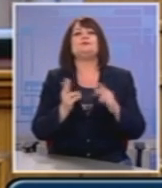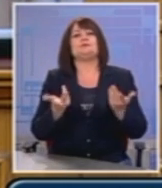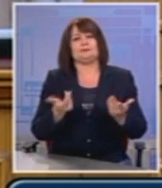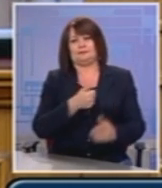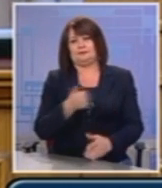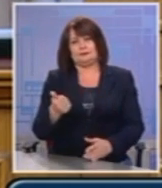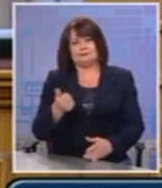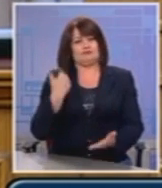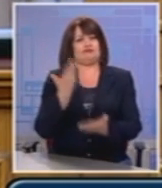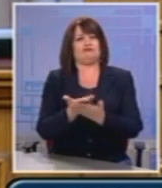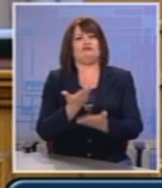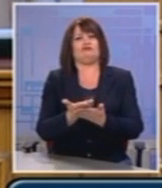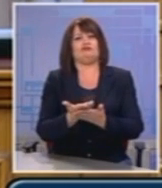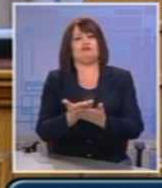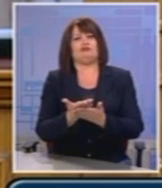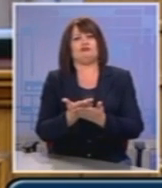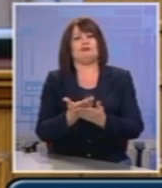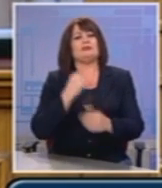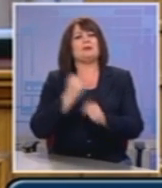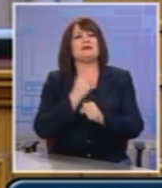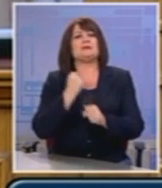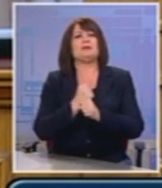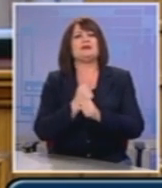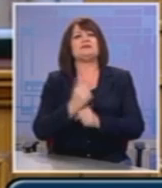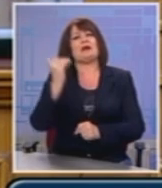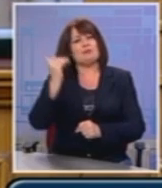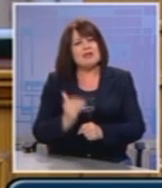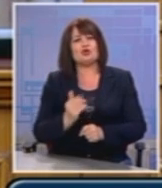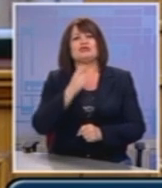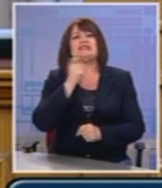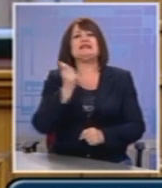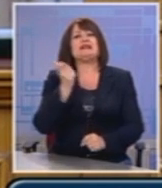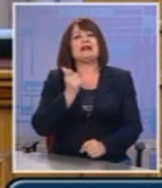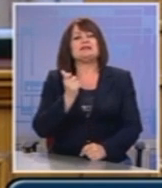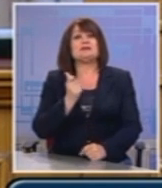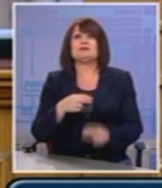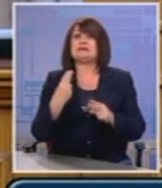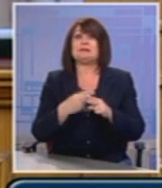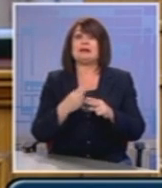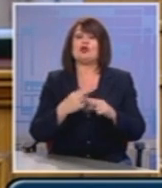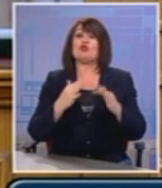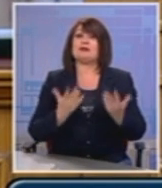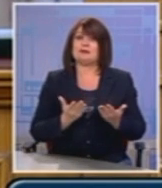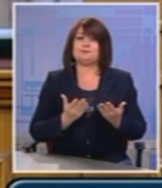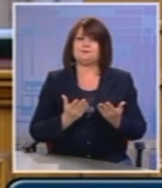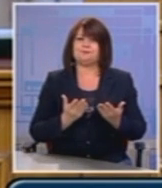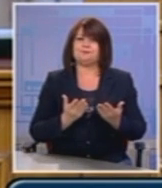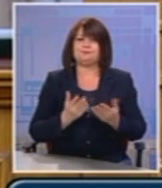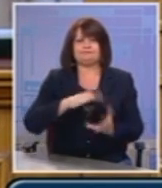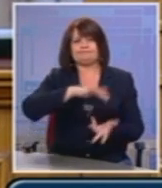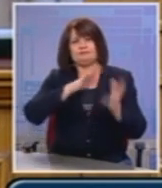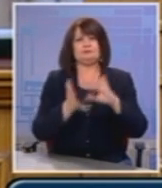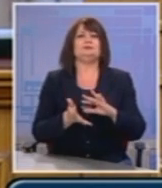τις αξιώσεις που εξακολουθούν να επιμένουν για νέες μειώσεις των συντάξεων το κυριότερο σημείο είναι ότι ανατράπηκε